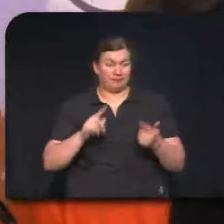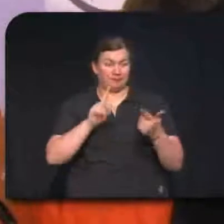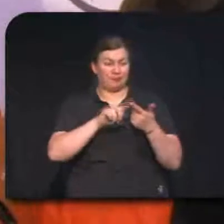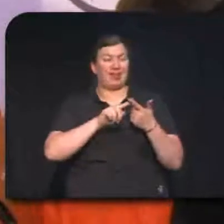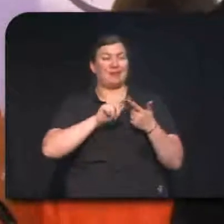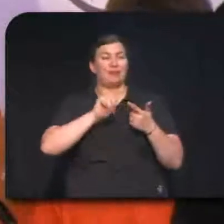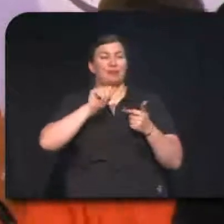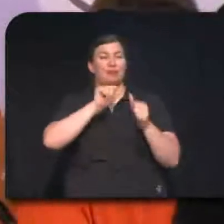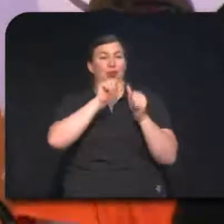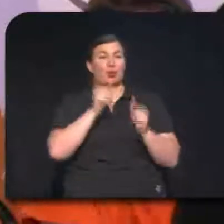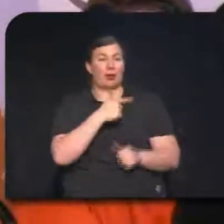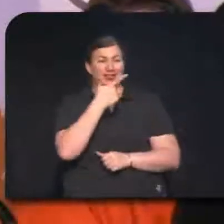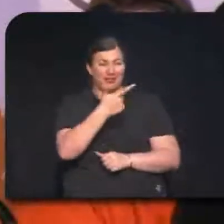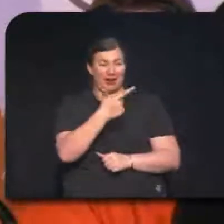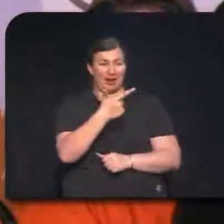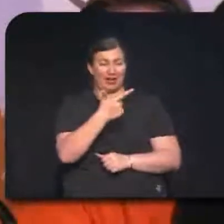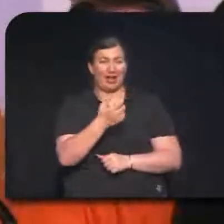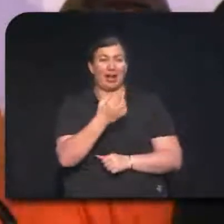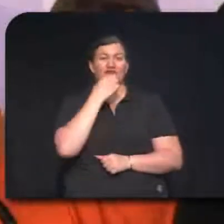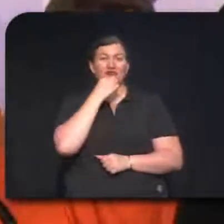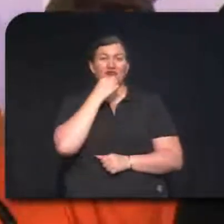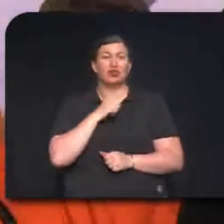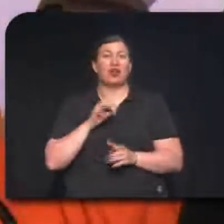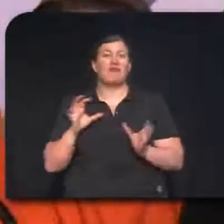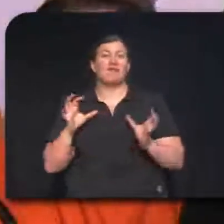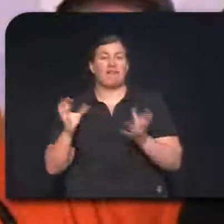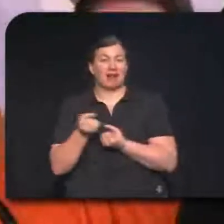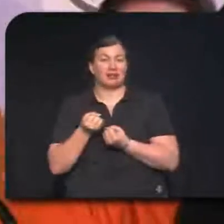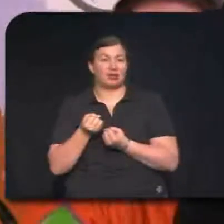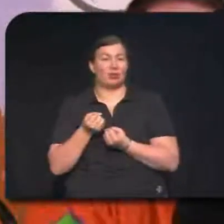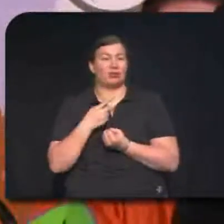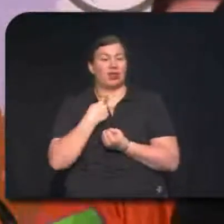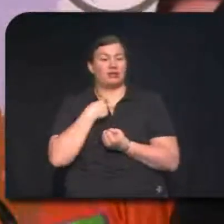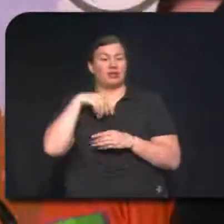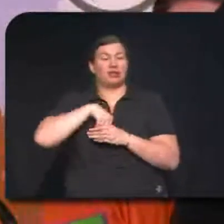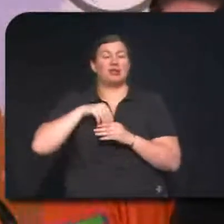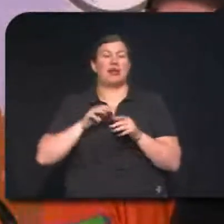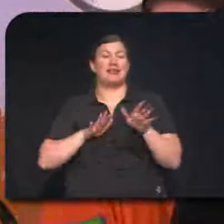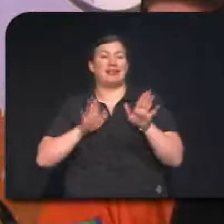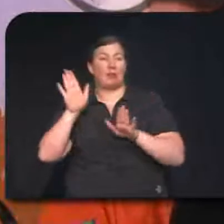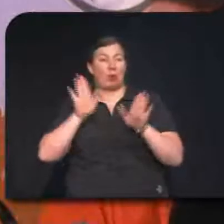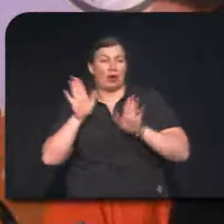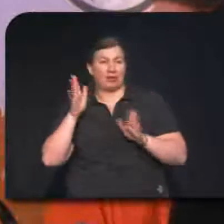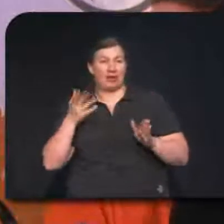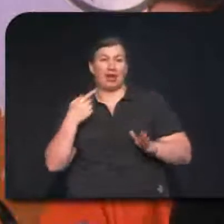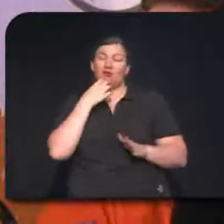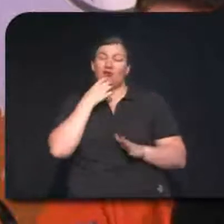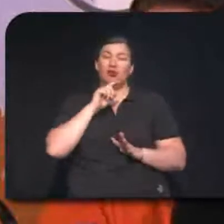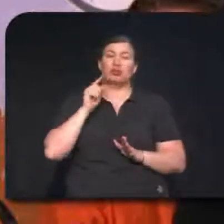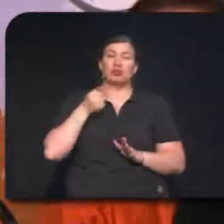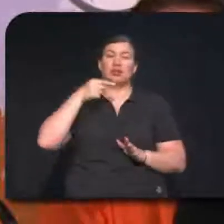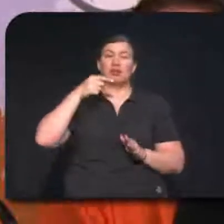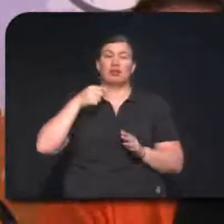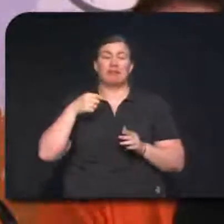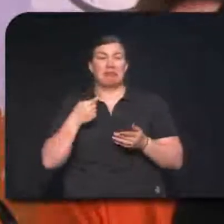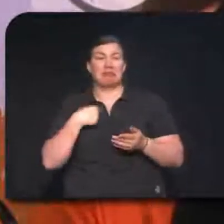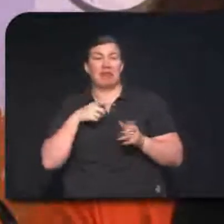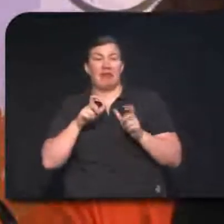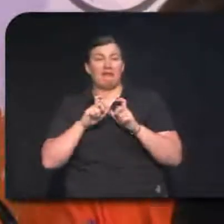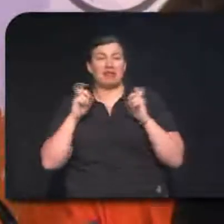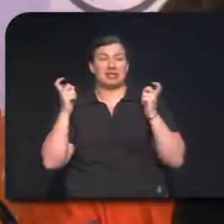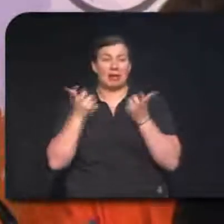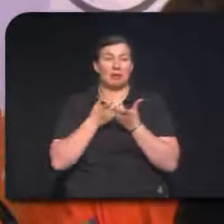wir wollen eine Verfassung das haben wir im Grundsatzprogramm gesagt wir wollen also dafür eine Versammlung die diese Verfassung erarbeitet